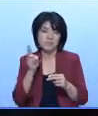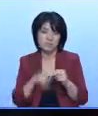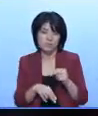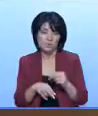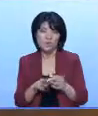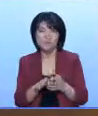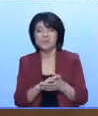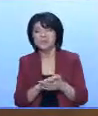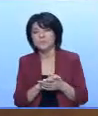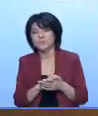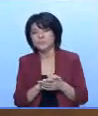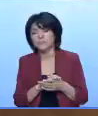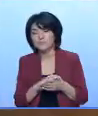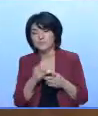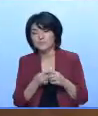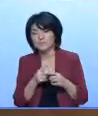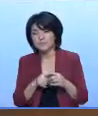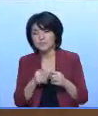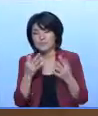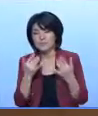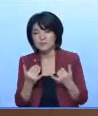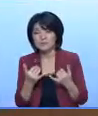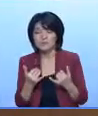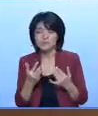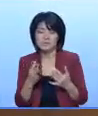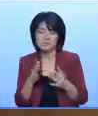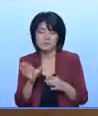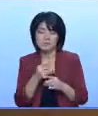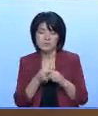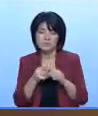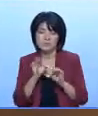Райымбеков атындағы арнайы жүлде қарастырылған. Аслан Ертісбаев, Нияз Смағұл, Ертіс ақпарат.